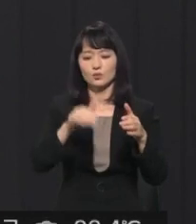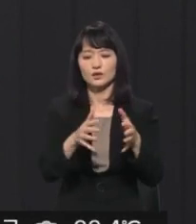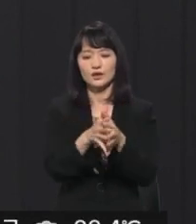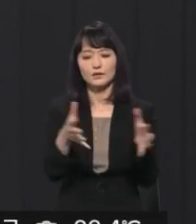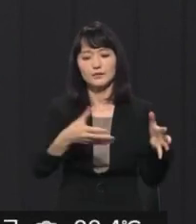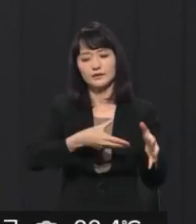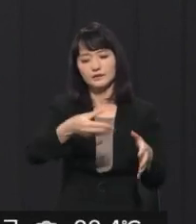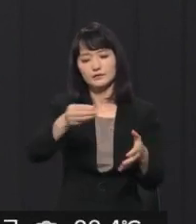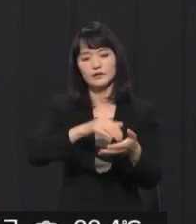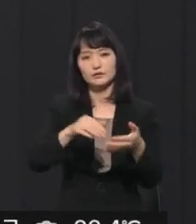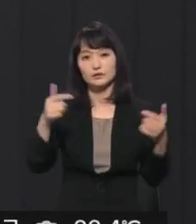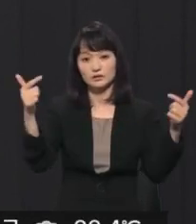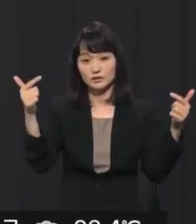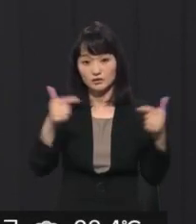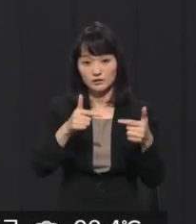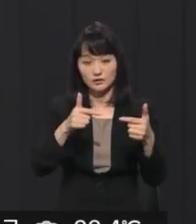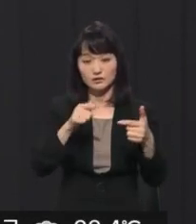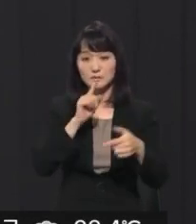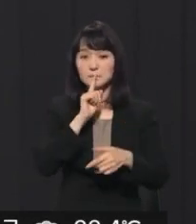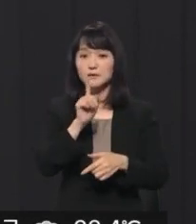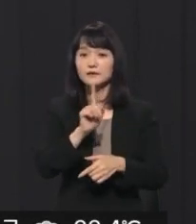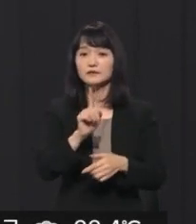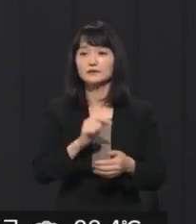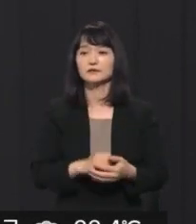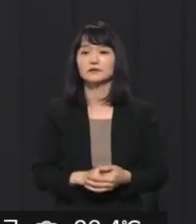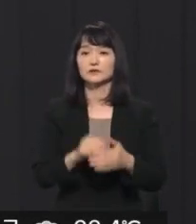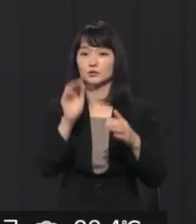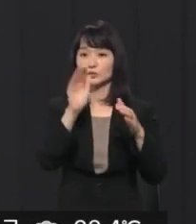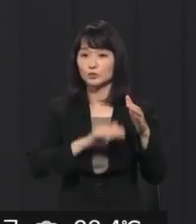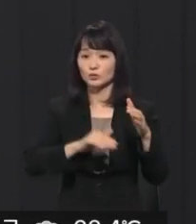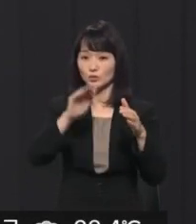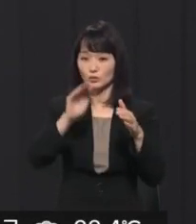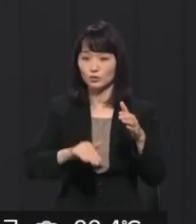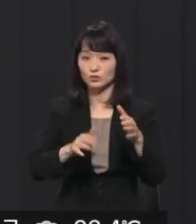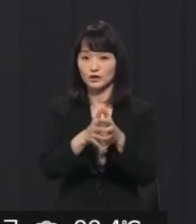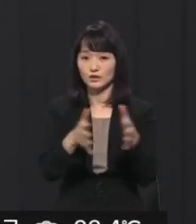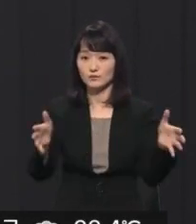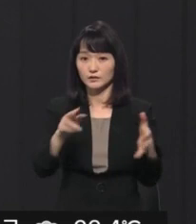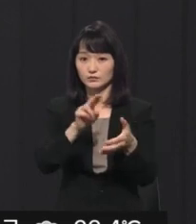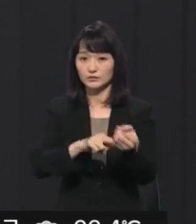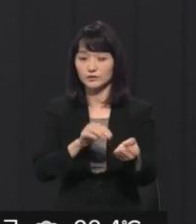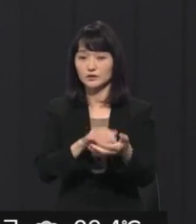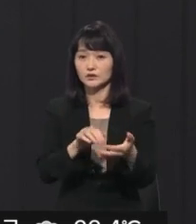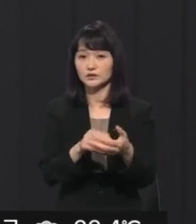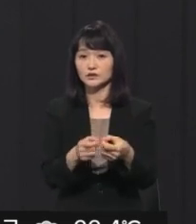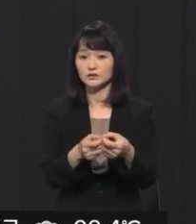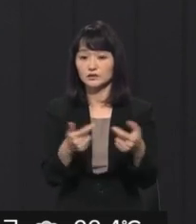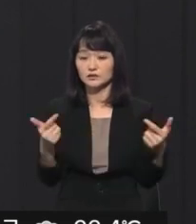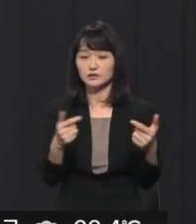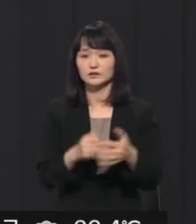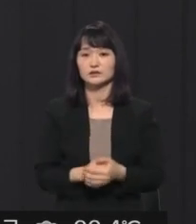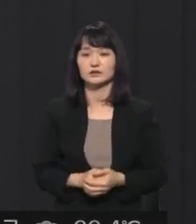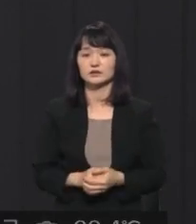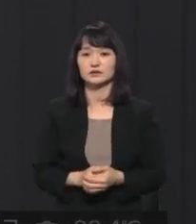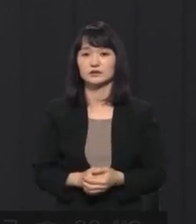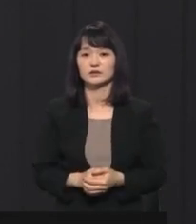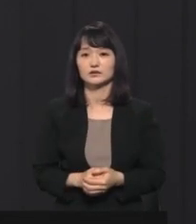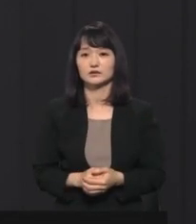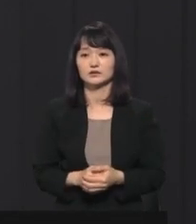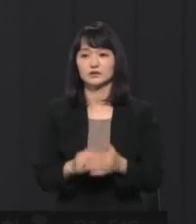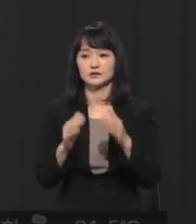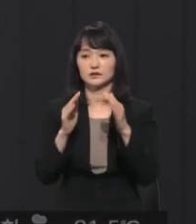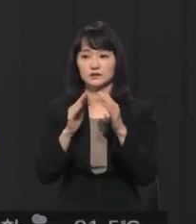이재명 대표께서 그 콕 찝어서 얘기 하시는데 뭐 공공분양 이라든지 이런 부분에 또 늘어나고 뭐 주거급여 이런 또 늘어나 부분들이 있거든요